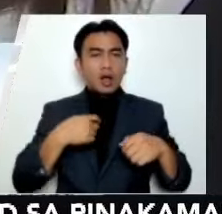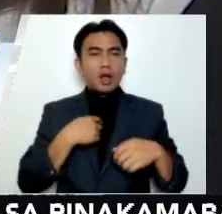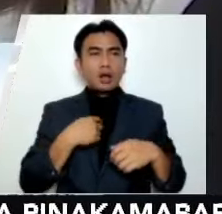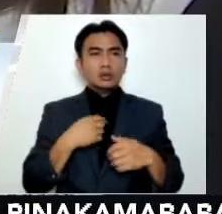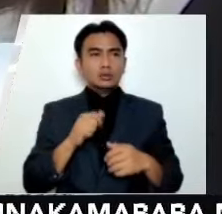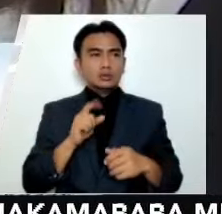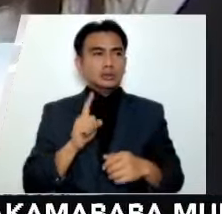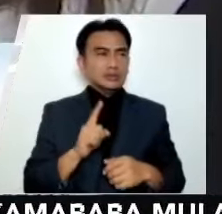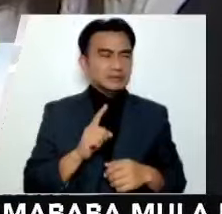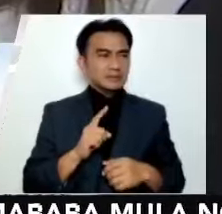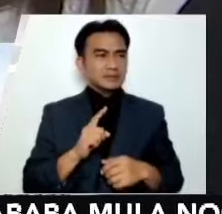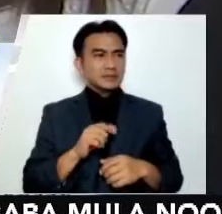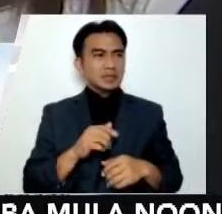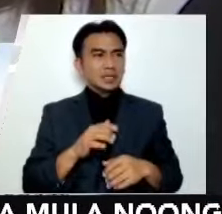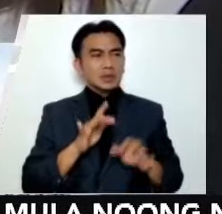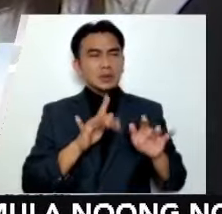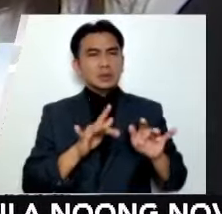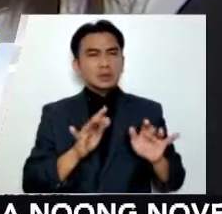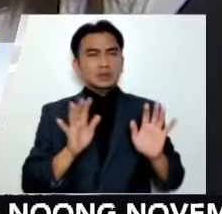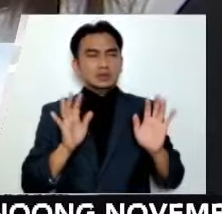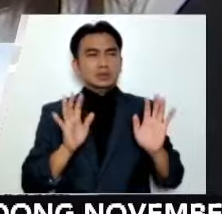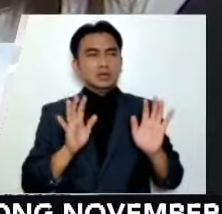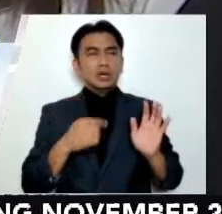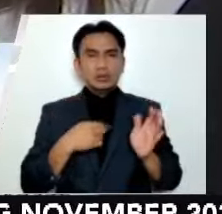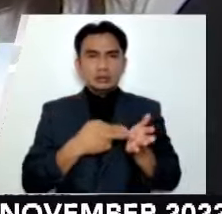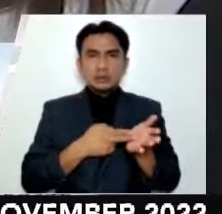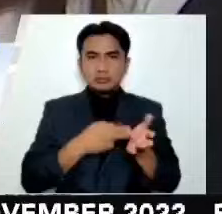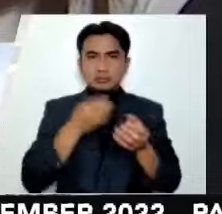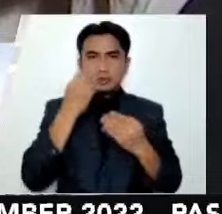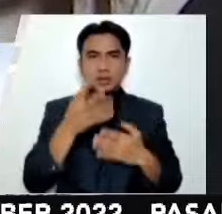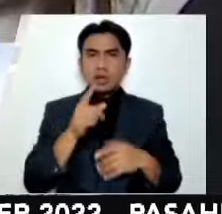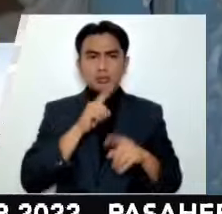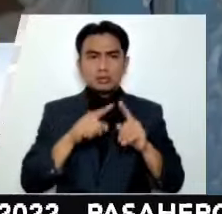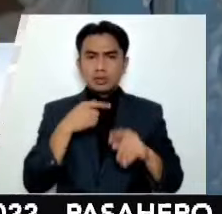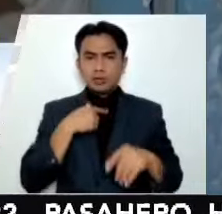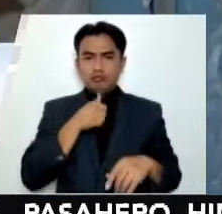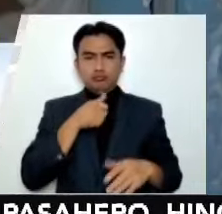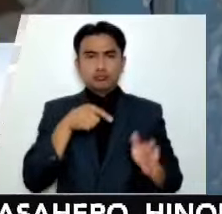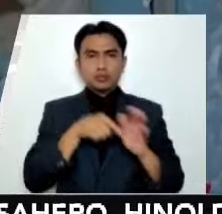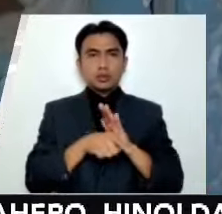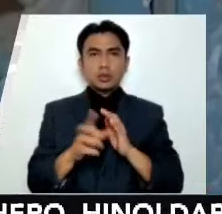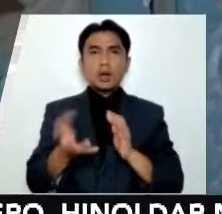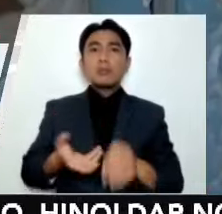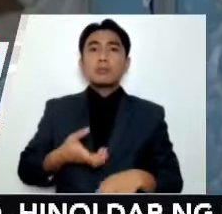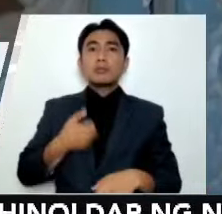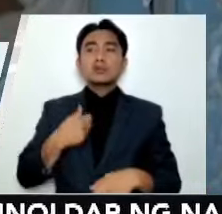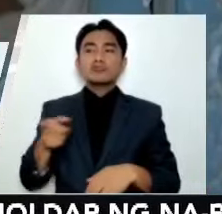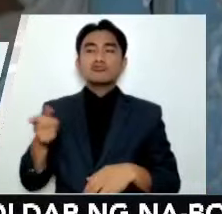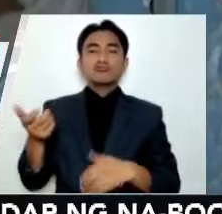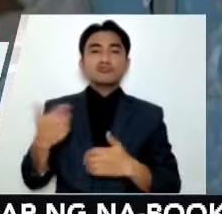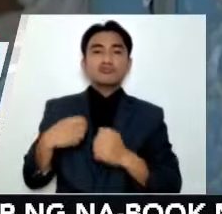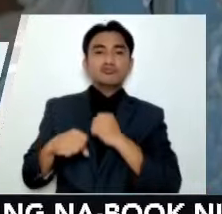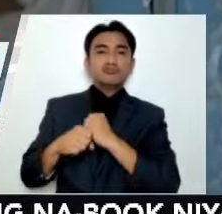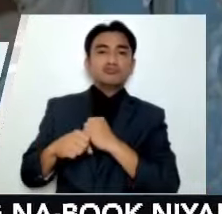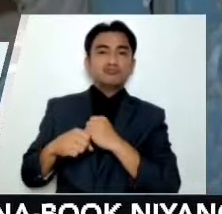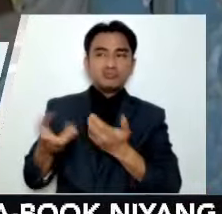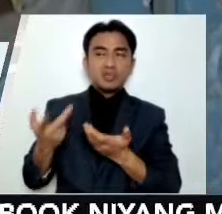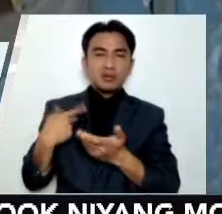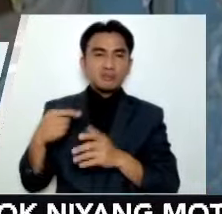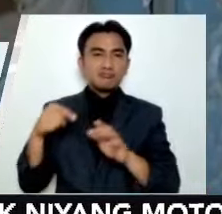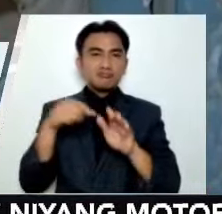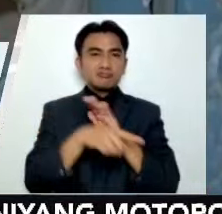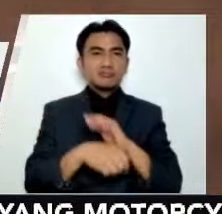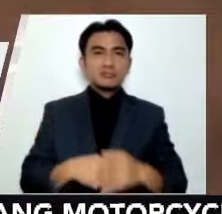Madam. Sasabihin ko na na ang totoo. Pero hindi po ako pumatay kay Madam. Si Dondon po. Siya po ang nag-abot sa akin ng panyo.